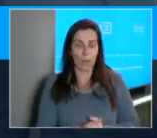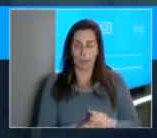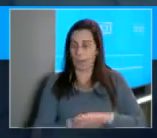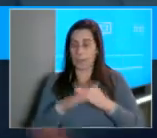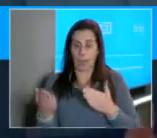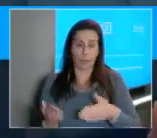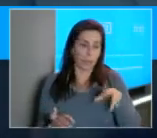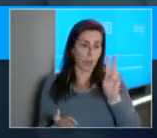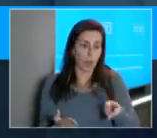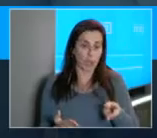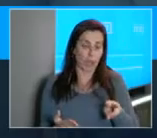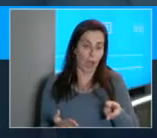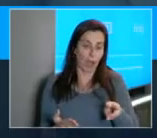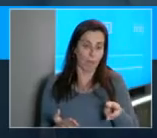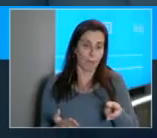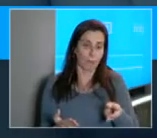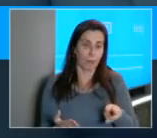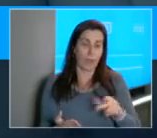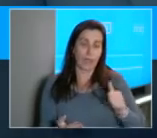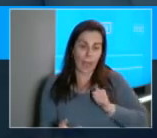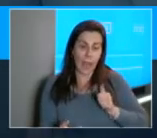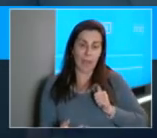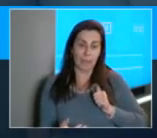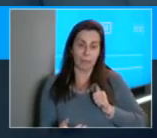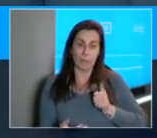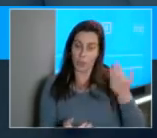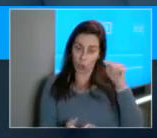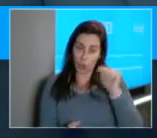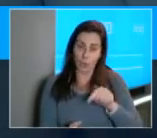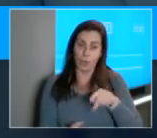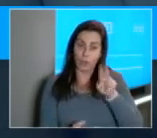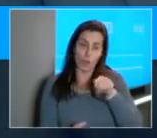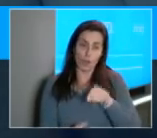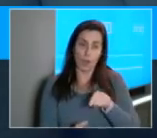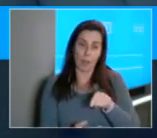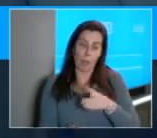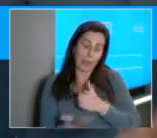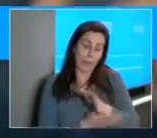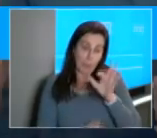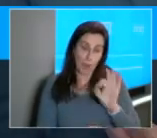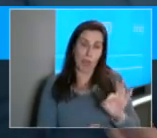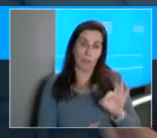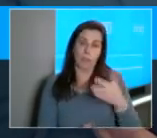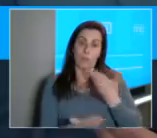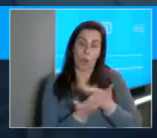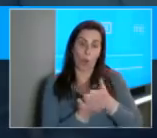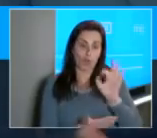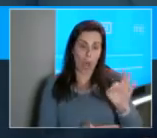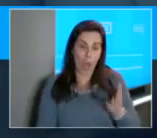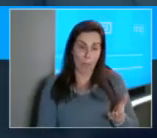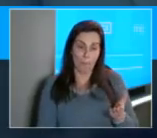מצד אחד יש את הלוחמים ואת החיילים שהיו שם, ויש להם את האמת שלהם ואת ההוכחות